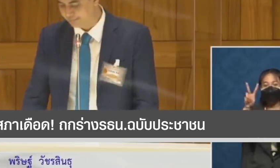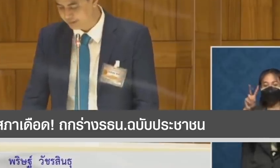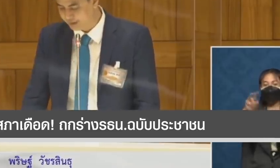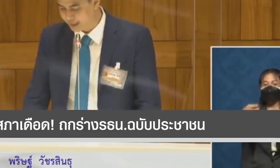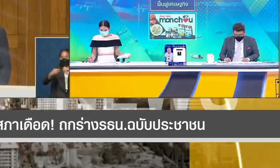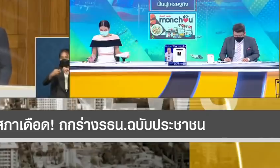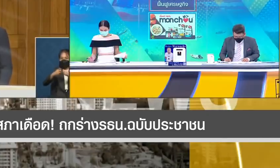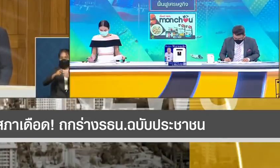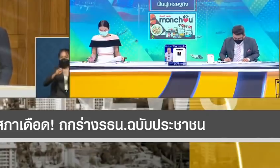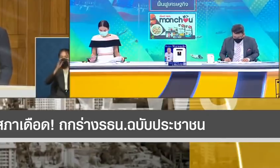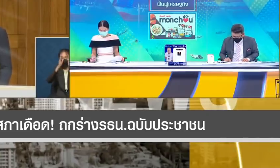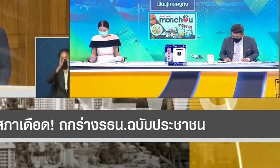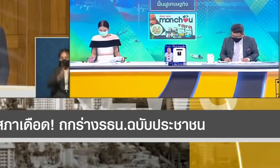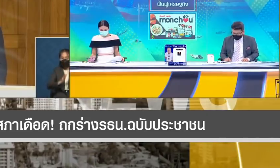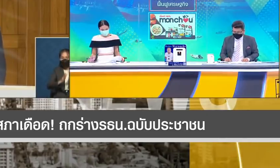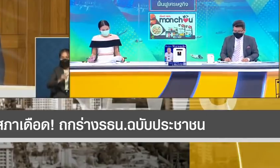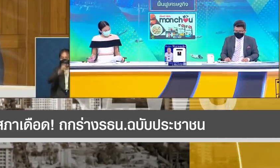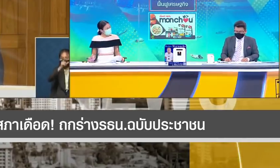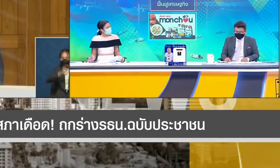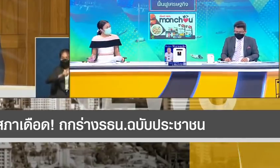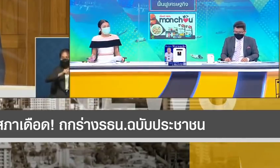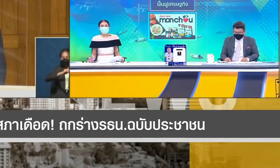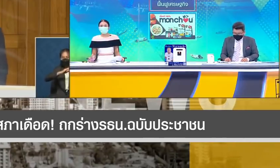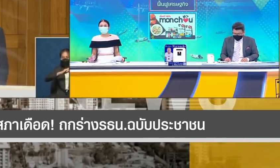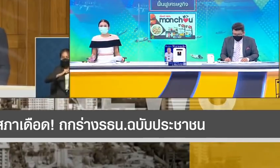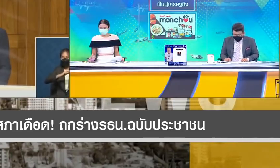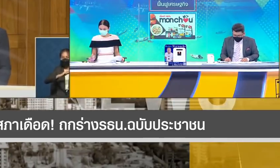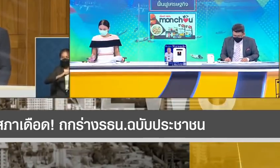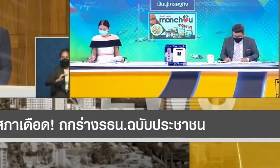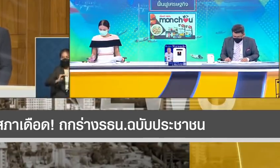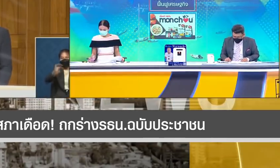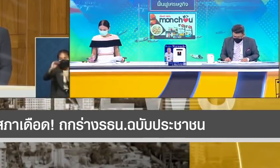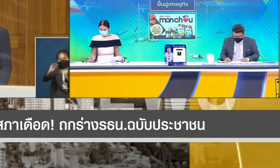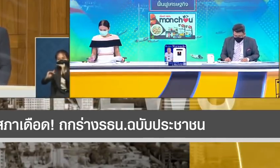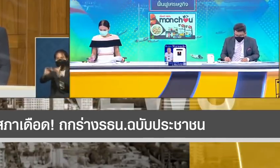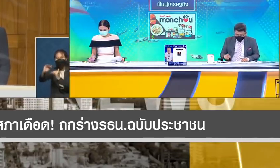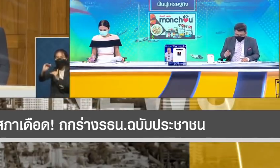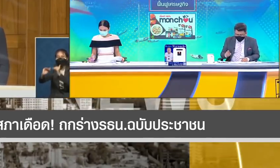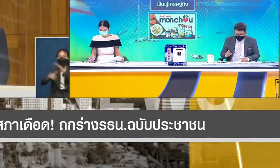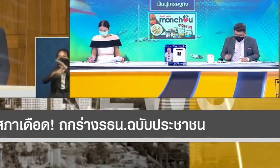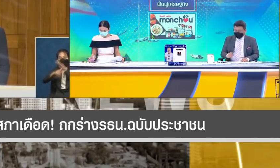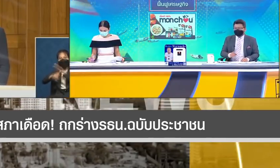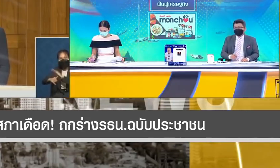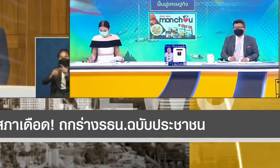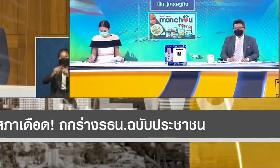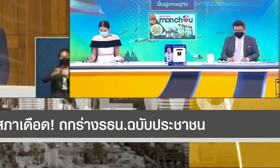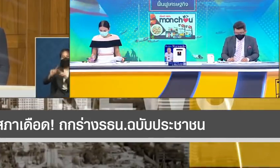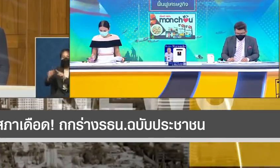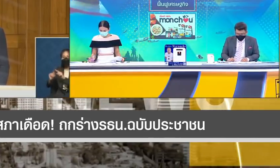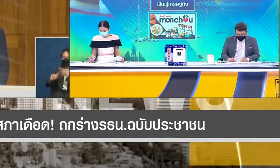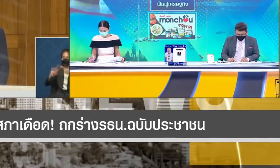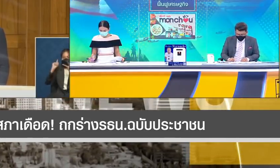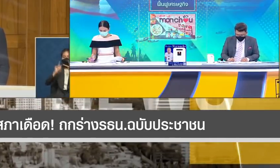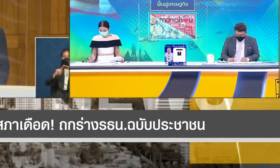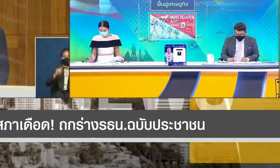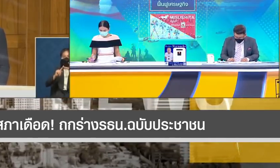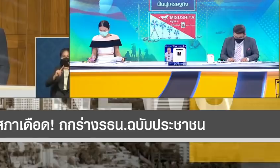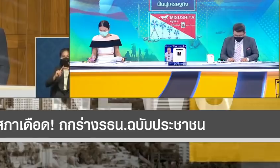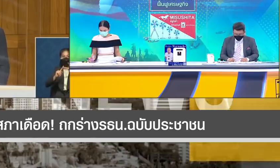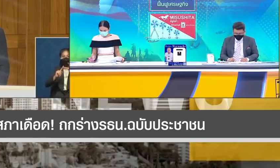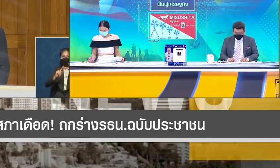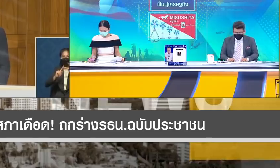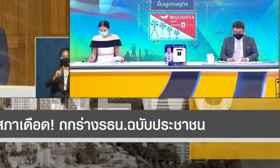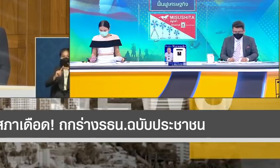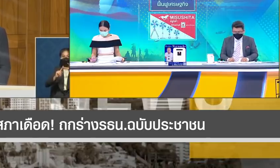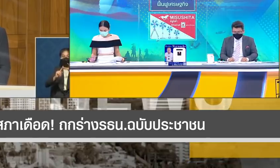จากไวรัสพลเอกประยุทธ์จันทร์โอชาสิ่งที่อันตรายกว่าไวรัสก็คือตัวระบอบประยุทธ์ที่มีรัฐธรรมนูญ60ที่ปกป้อง